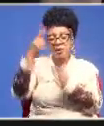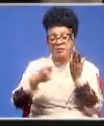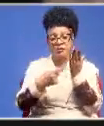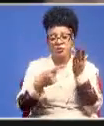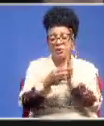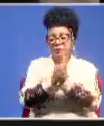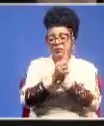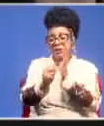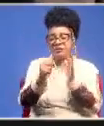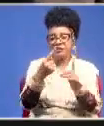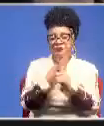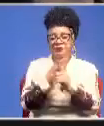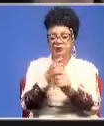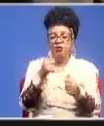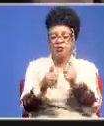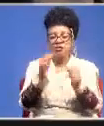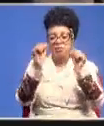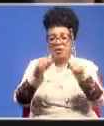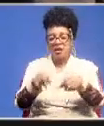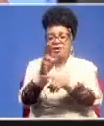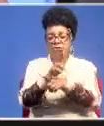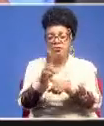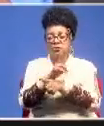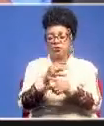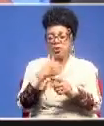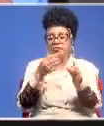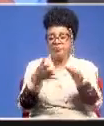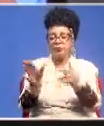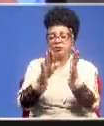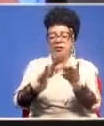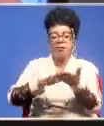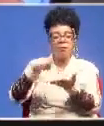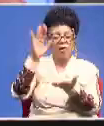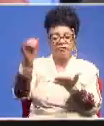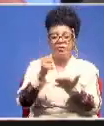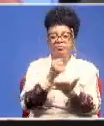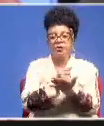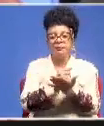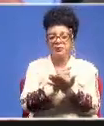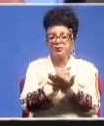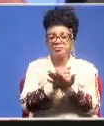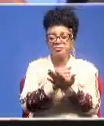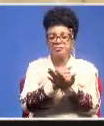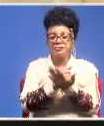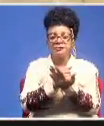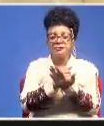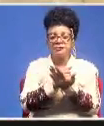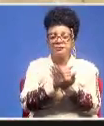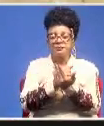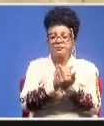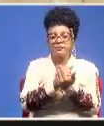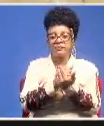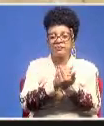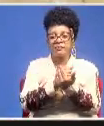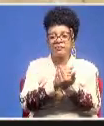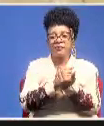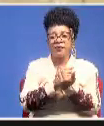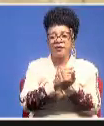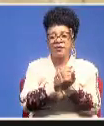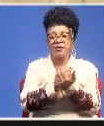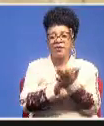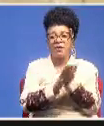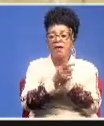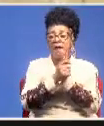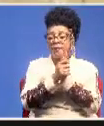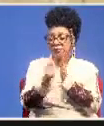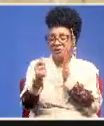mbalimbali watakayoitumia kubuni nafasi zaidi za ajira na kujikimu kimaisha. The skills